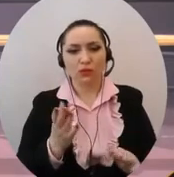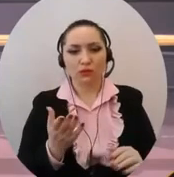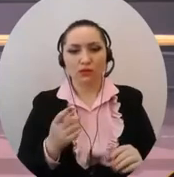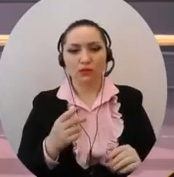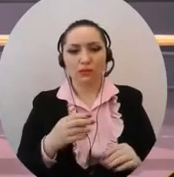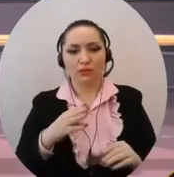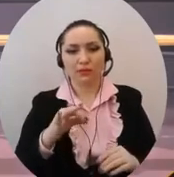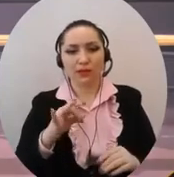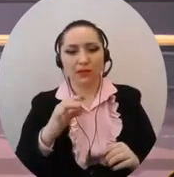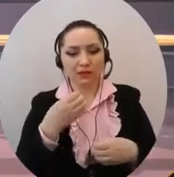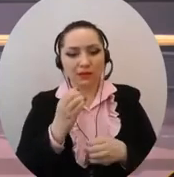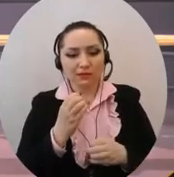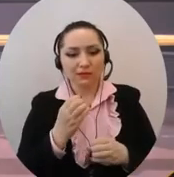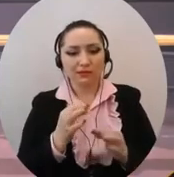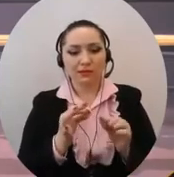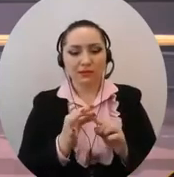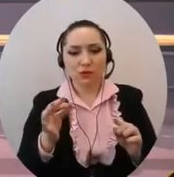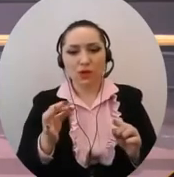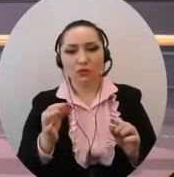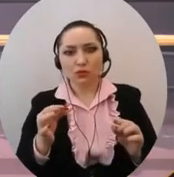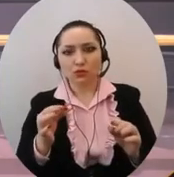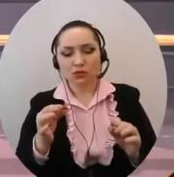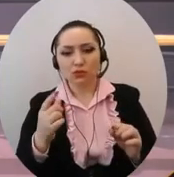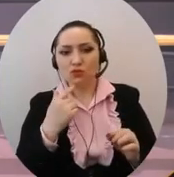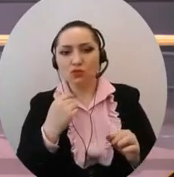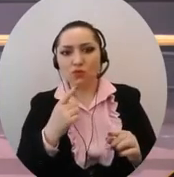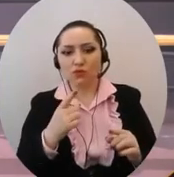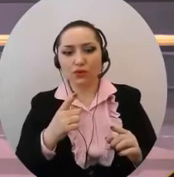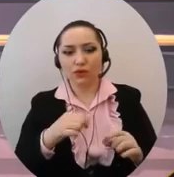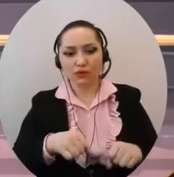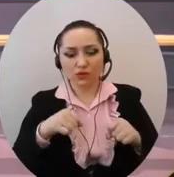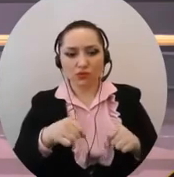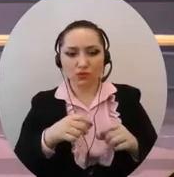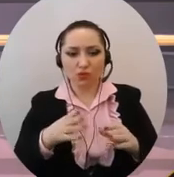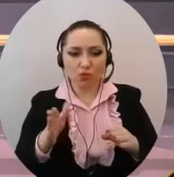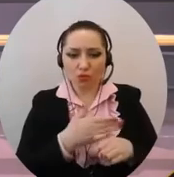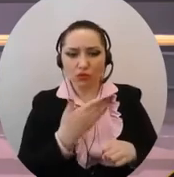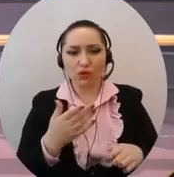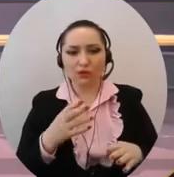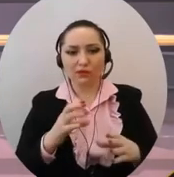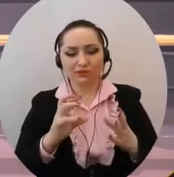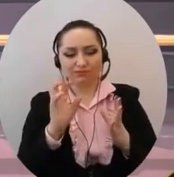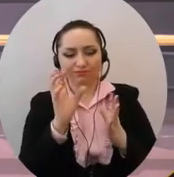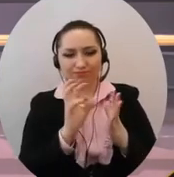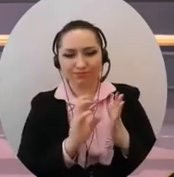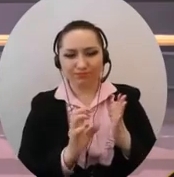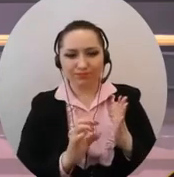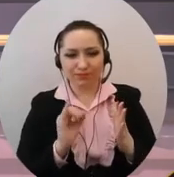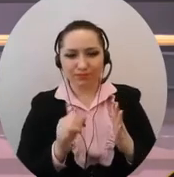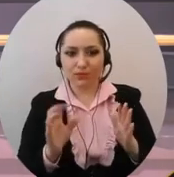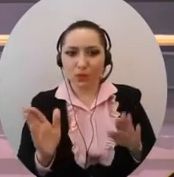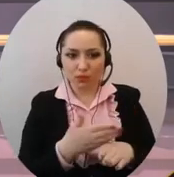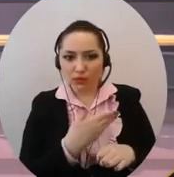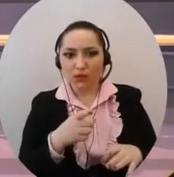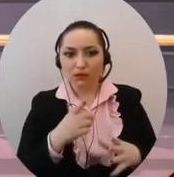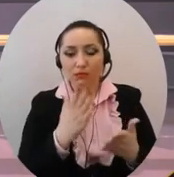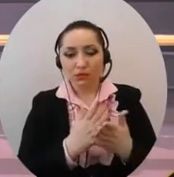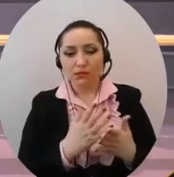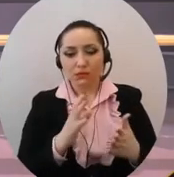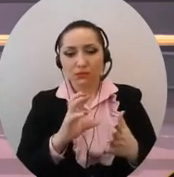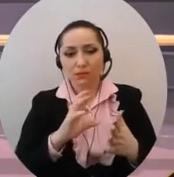микроциркуляцию крови, разгружает быстро, убирает целлюлит. И там же есть мята.